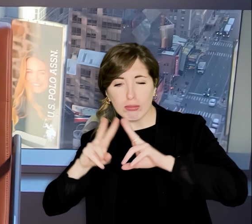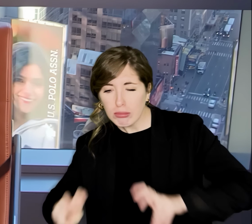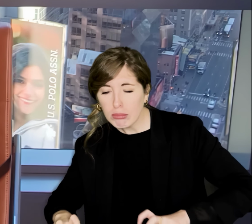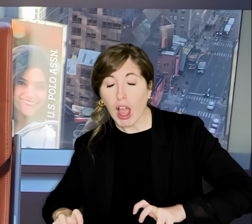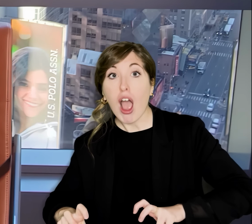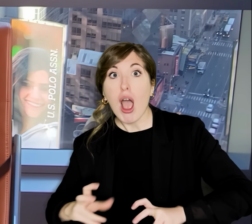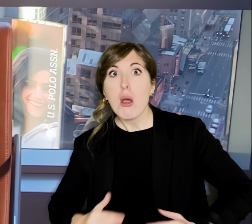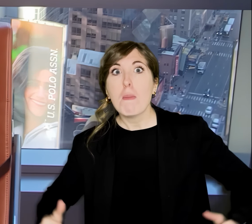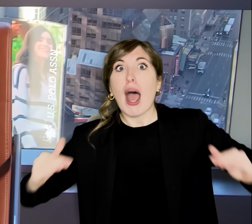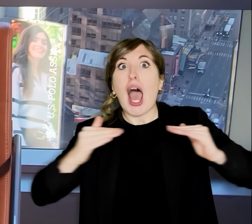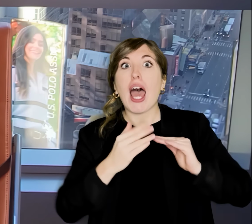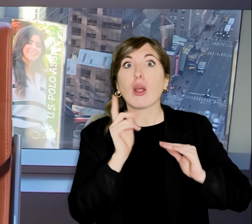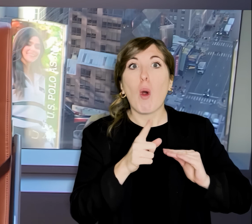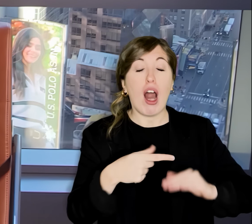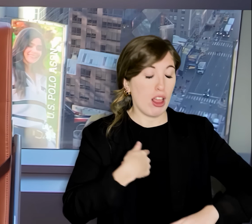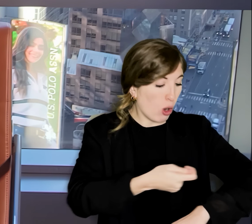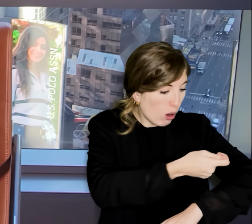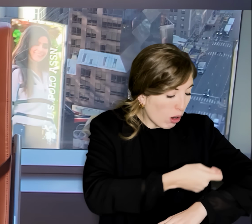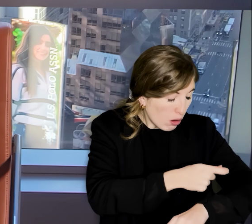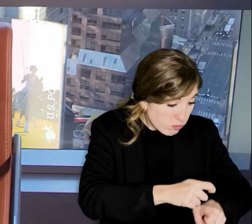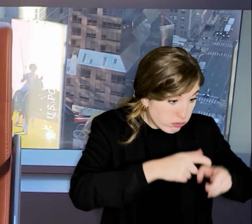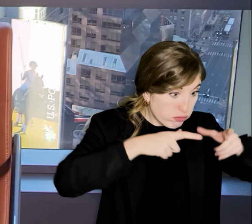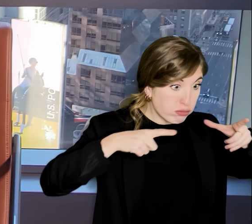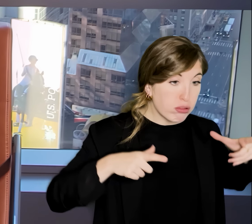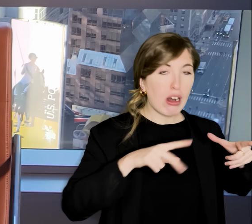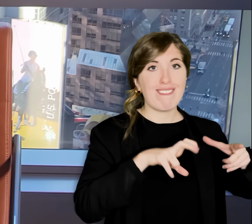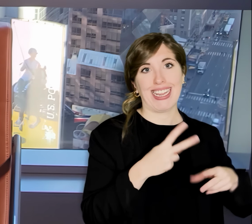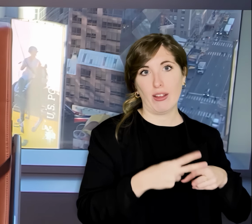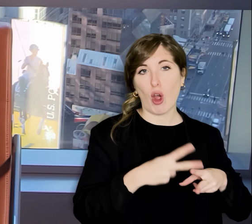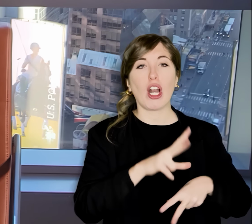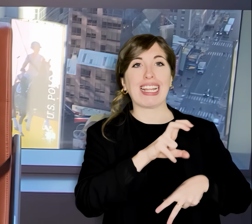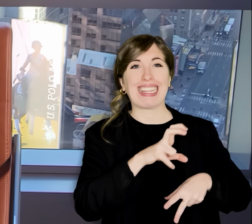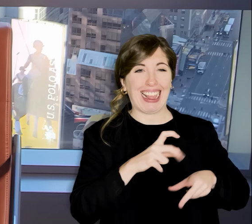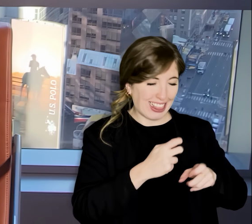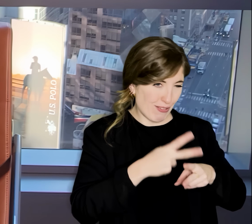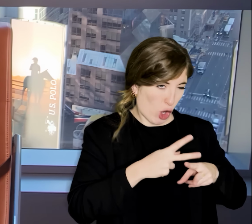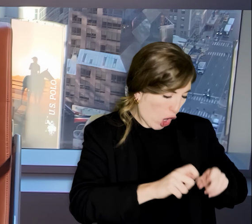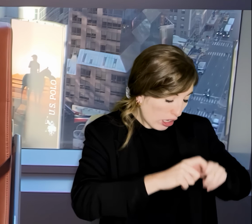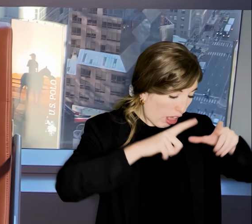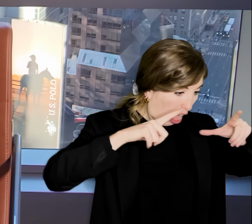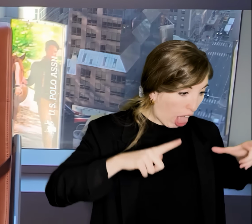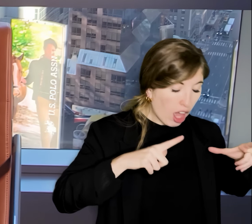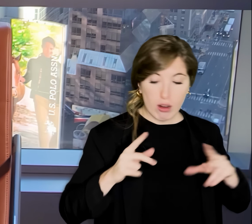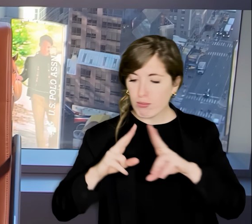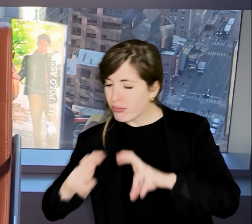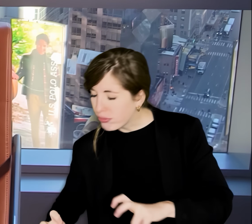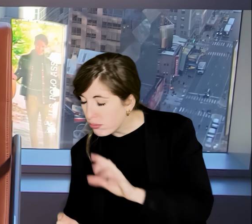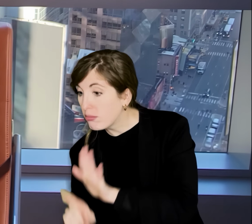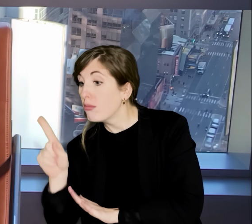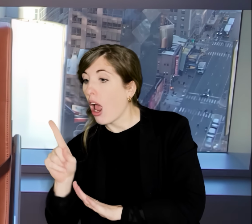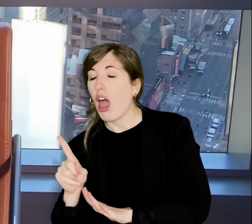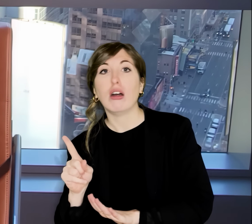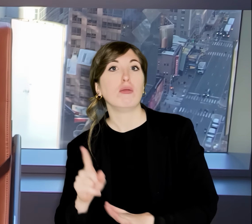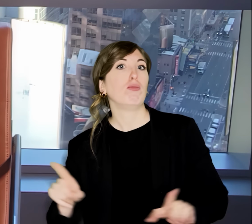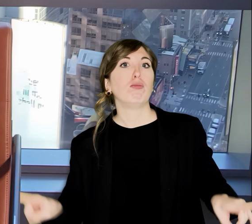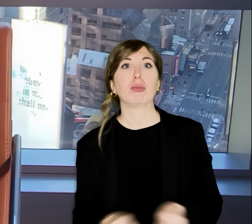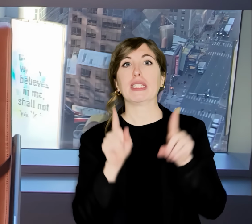4 100 in grandine e questa è la cosa bella quando arresti il colpevole tu sei sicuro che è il colpevole Ma ti manca